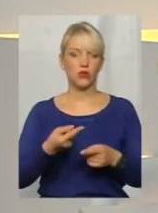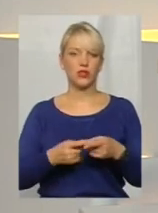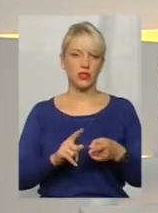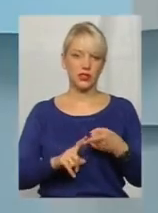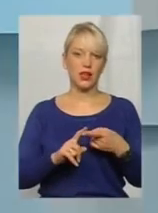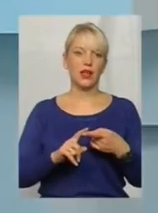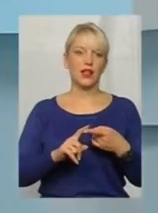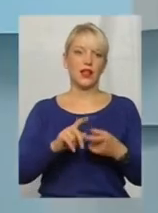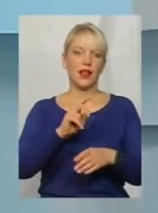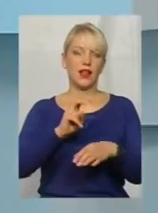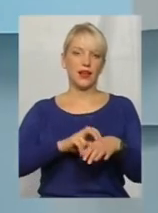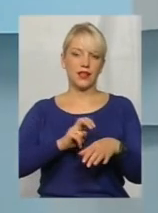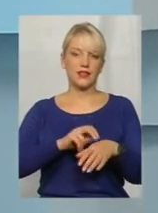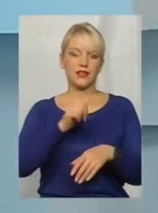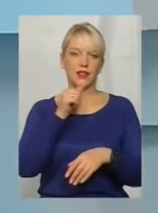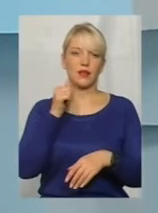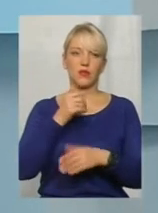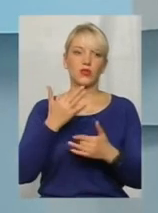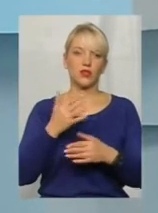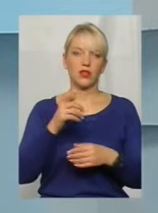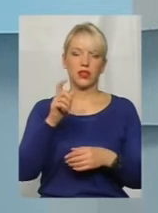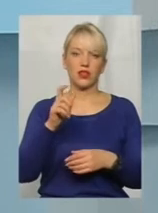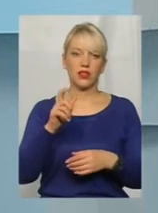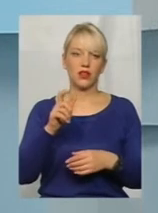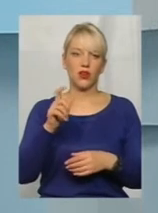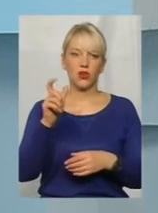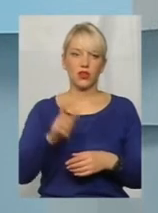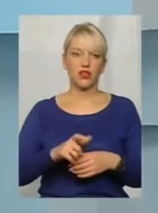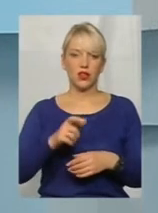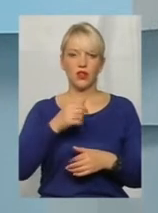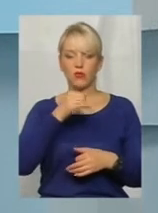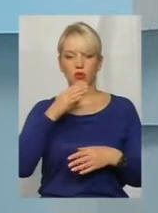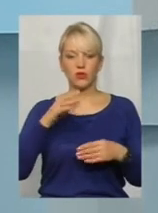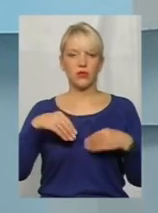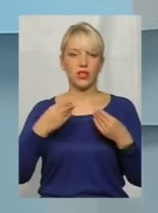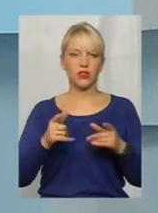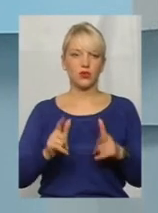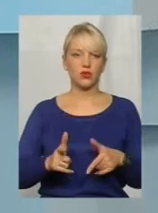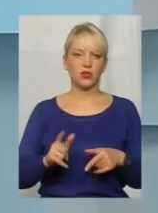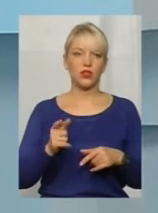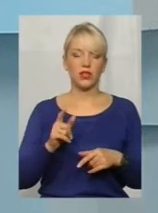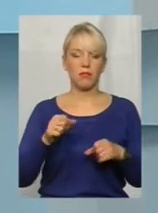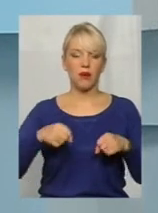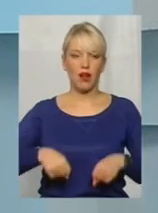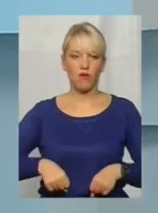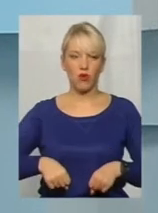лікарська таємниця, оскільки вже вона не може дати, ми розуміємо, чому даної згоди, і право